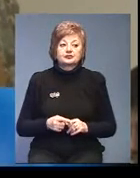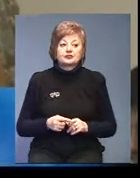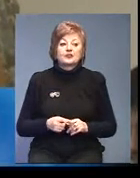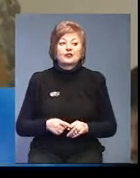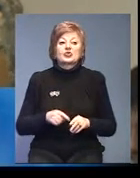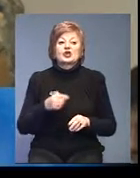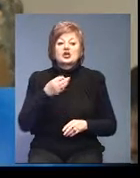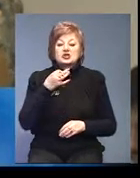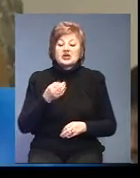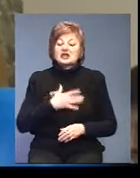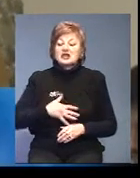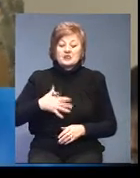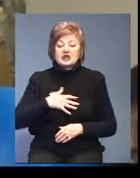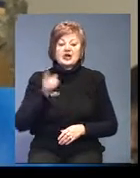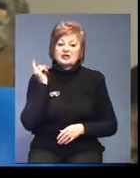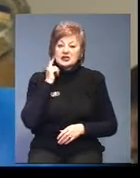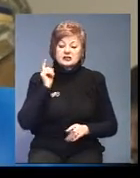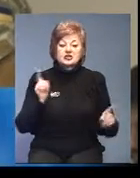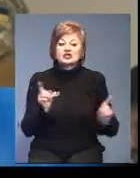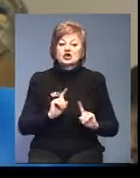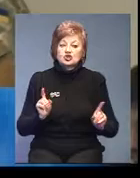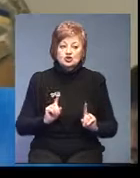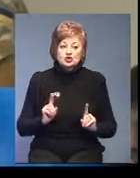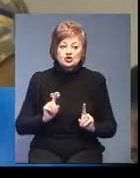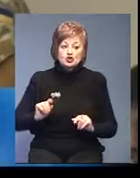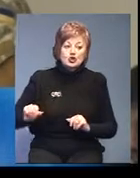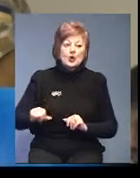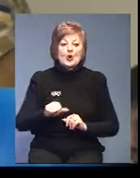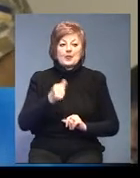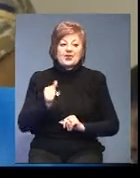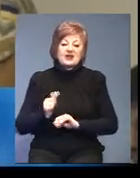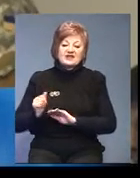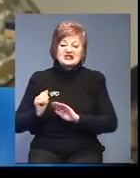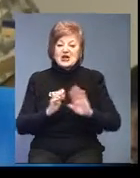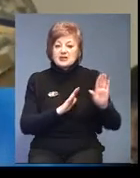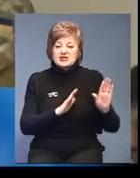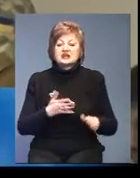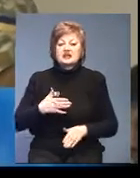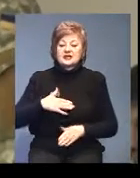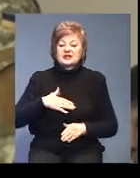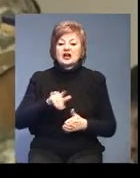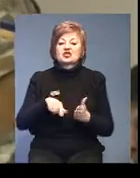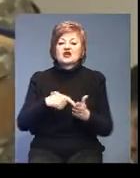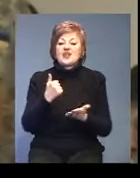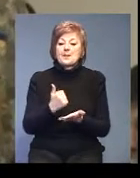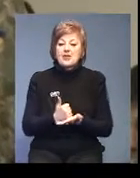Честно, ну, неприятно слушать, что там, первый заместитель нашего мэра,